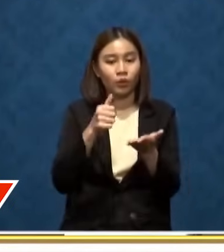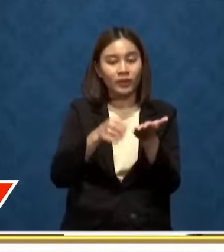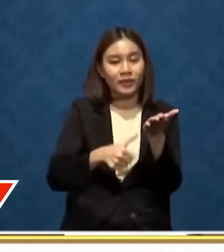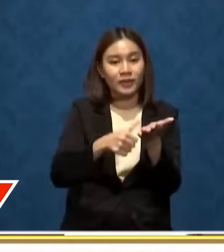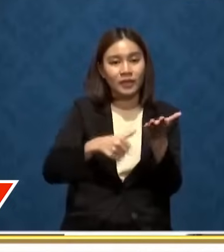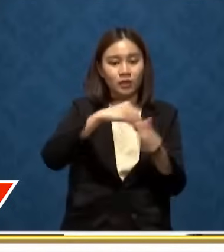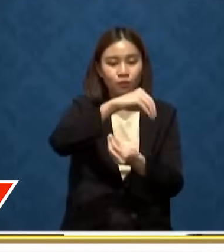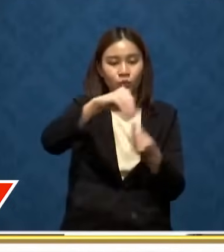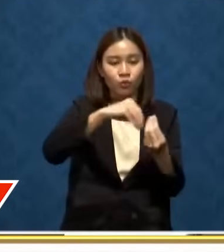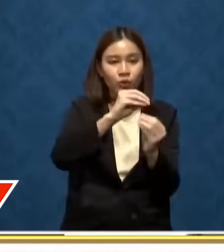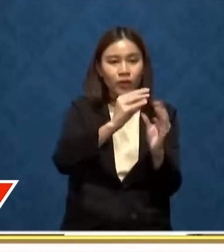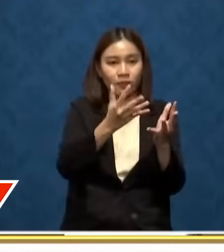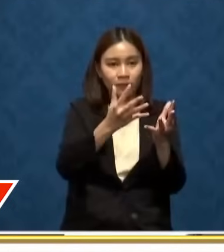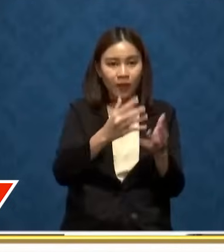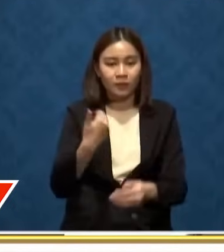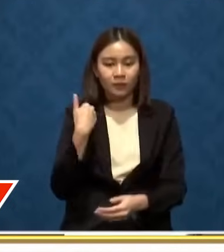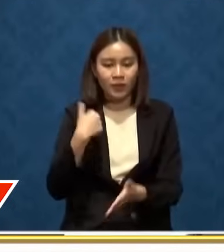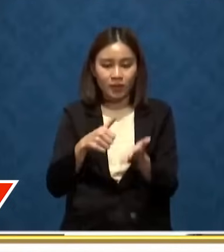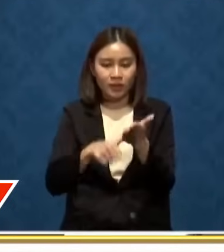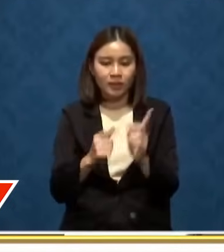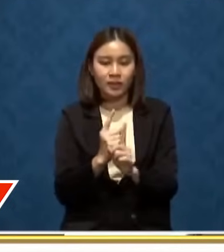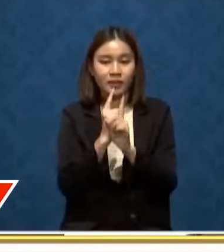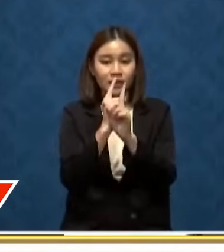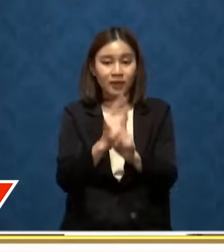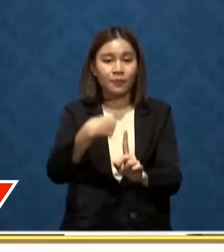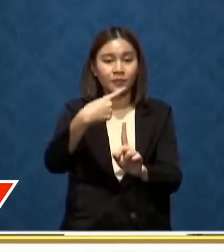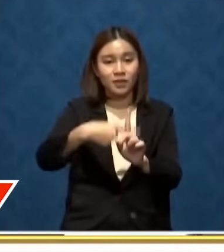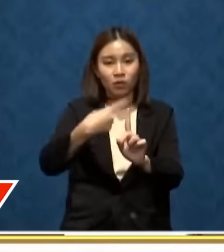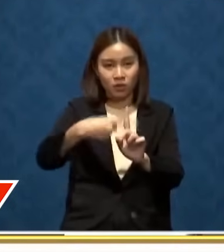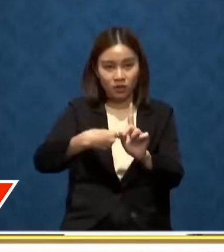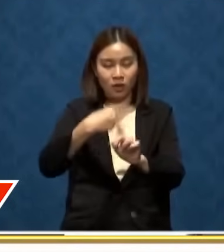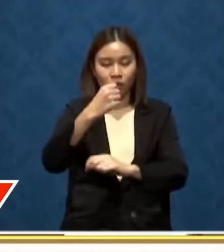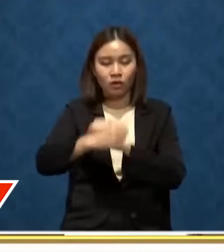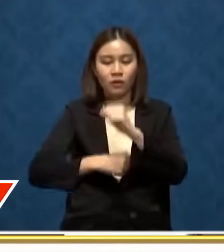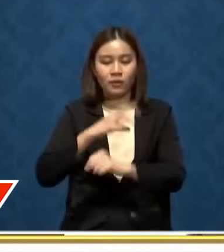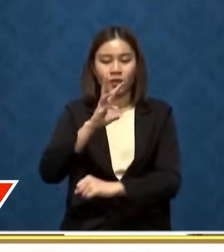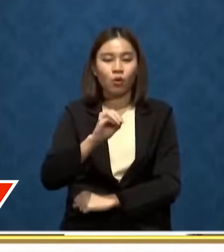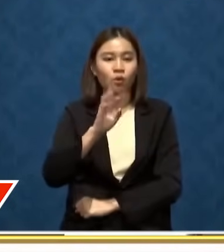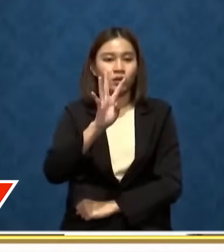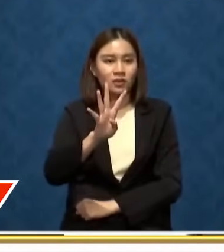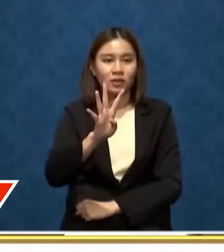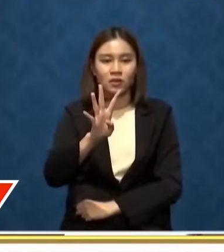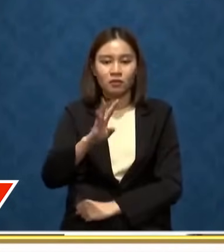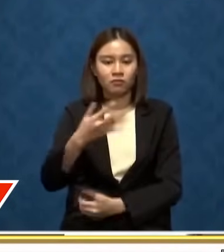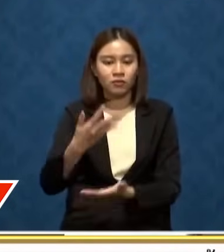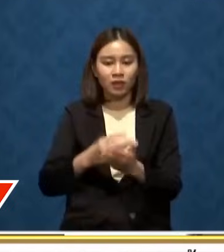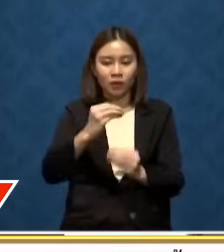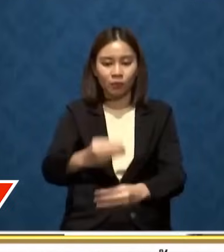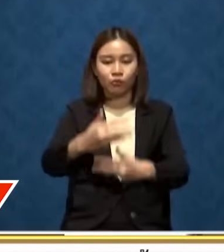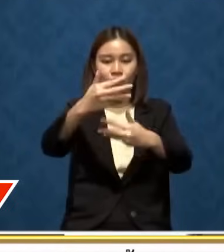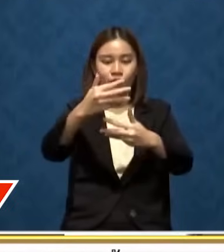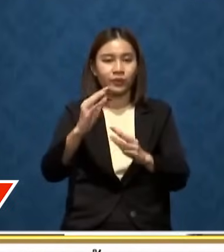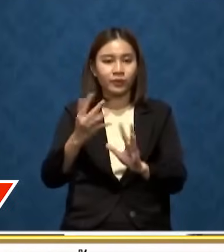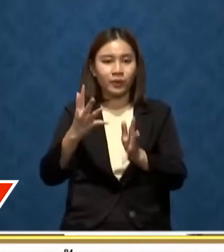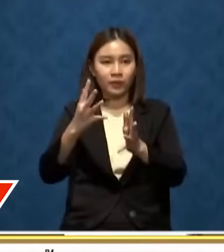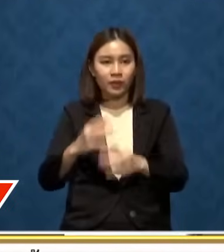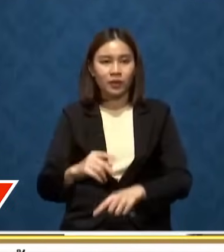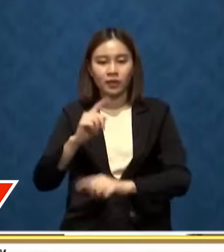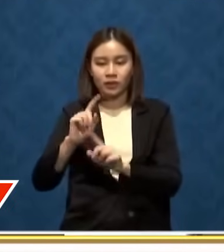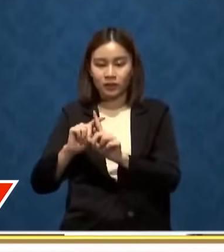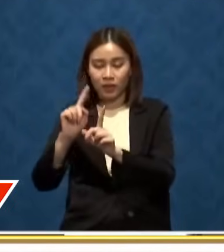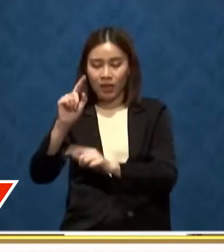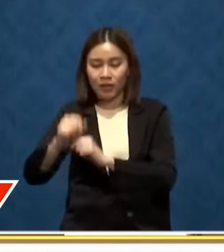ไม่หมุนเวียนนะคะท่านพบรายการหนี้สินตามสัญญาเช่าการเงินเมื่อปี64ไม่ปรากฏยอดนะคะแต่ปรากฏยอดใน